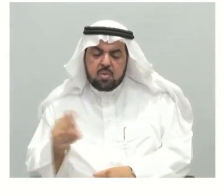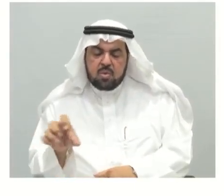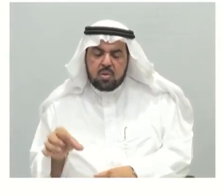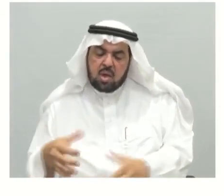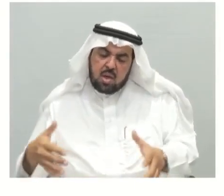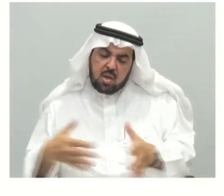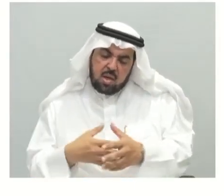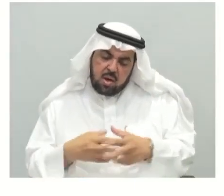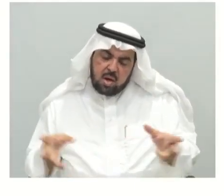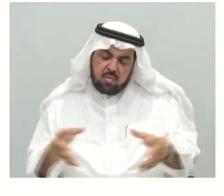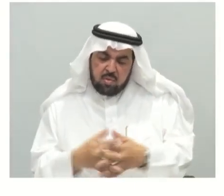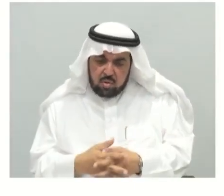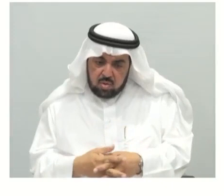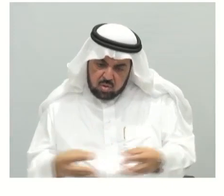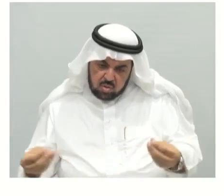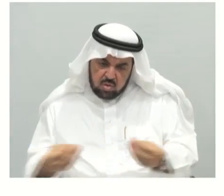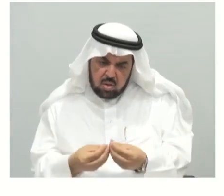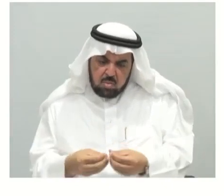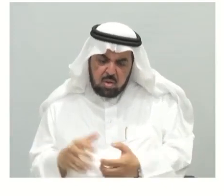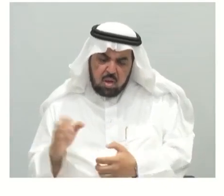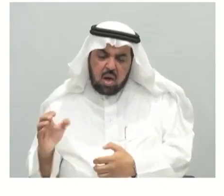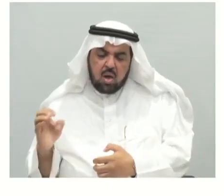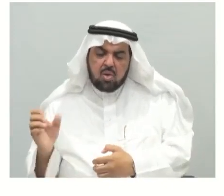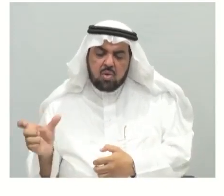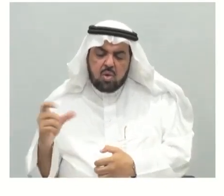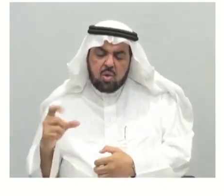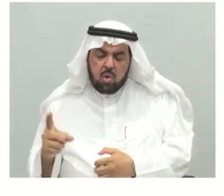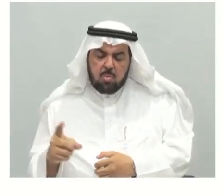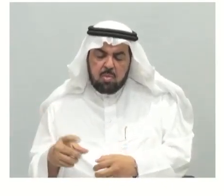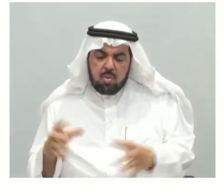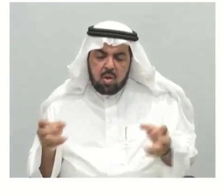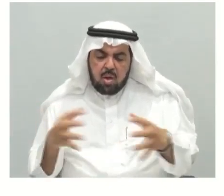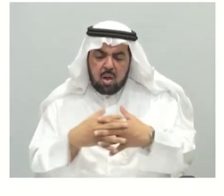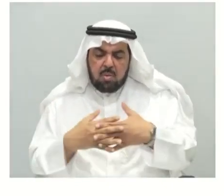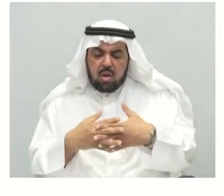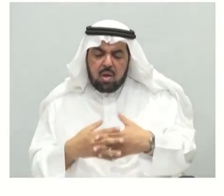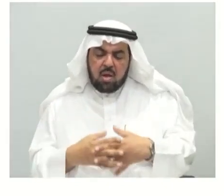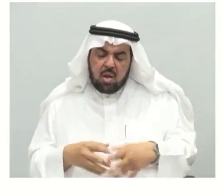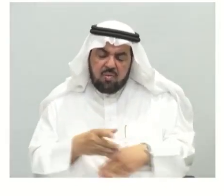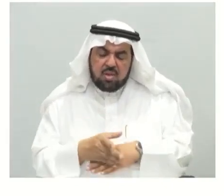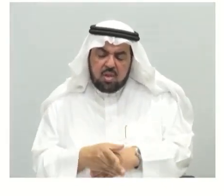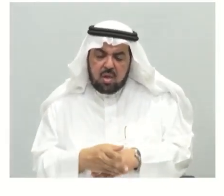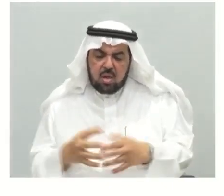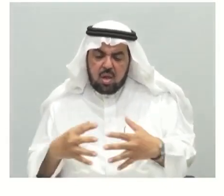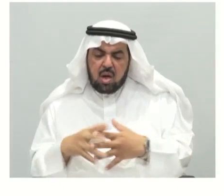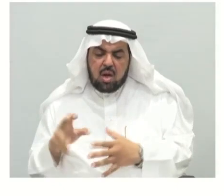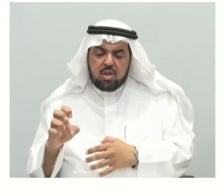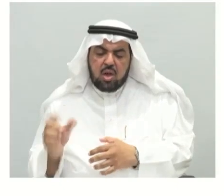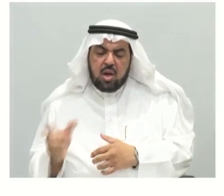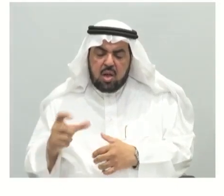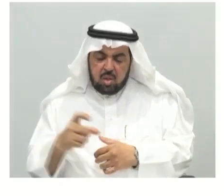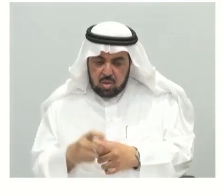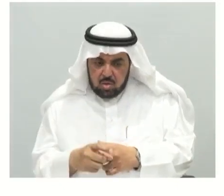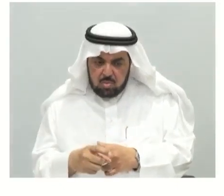نهايه مفتوحه ينتمي الجندب الامريكي الى فصيله الجنادب النطاطه ومعظم